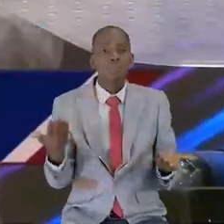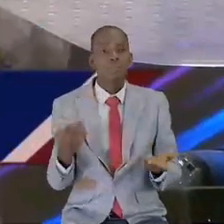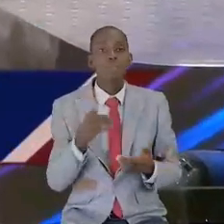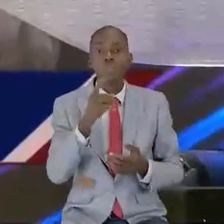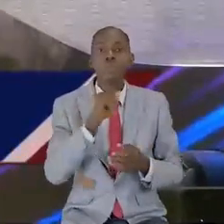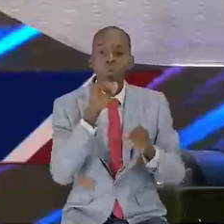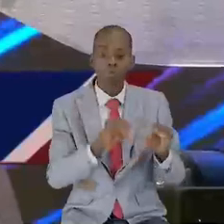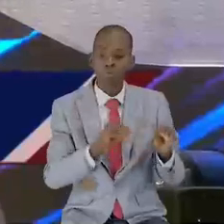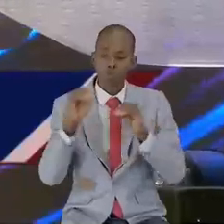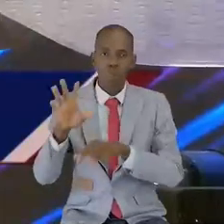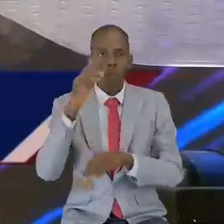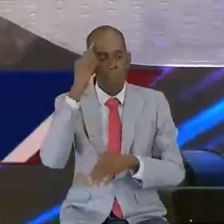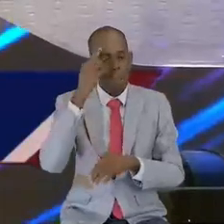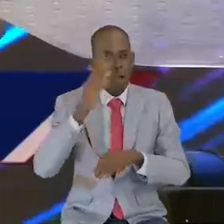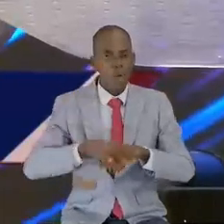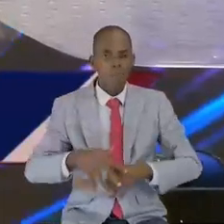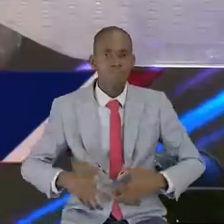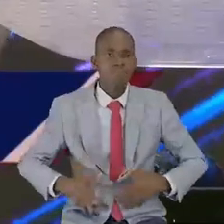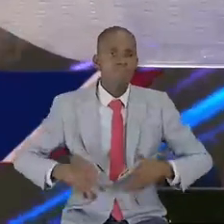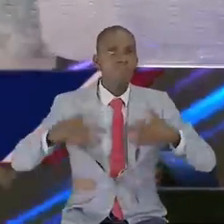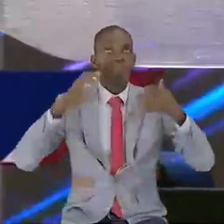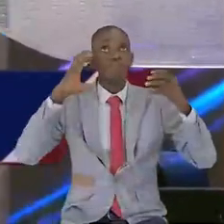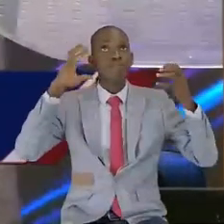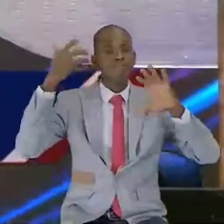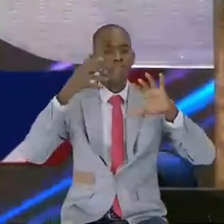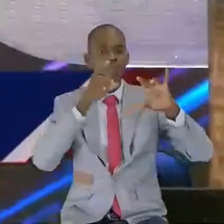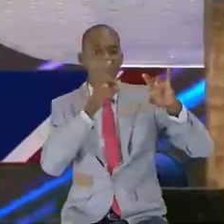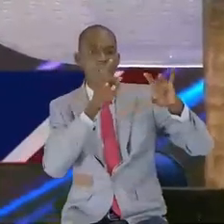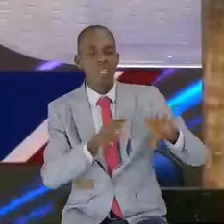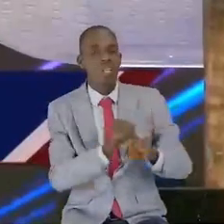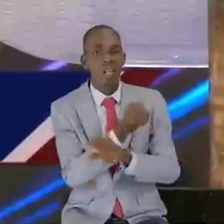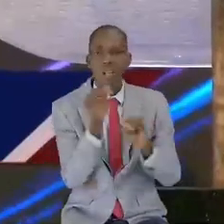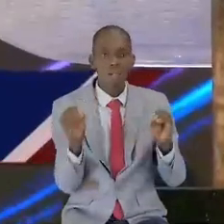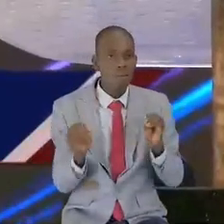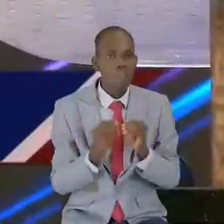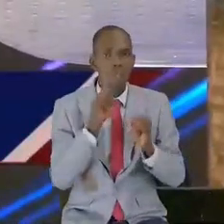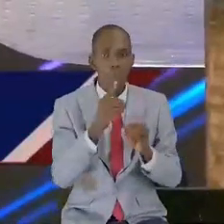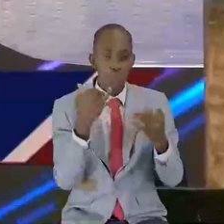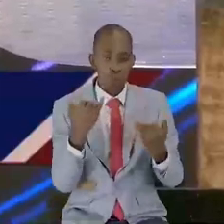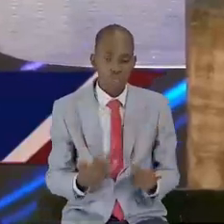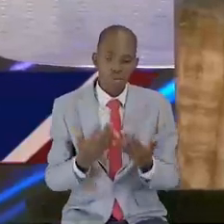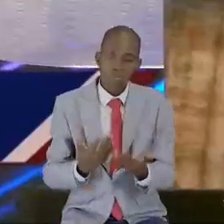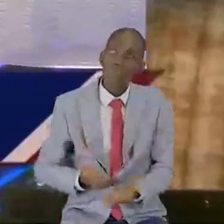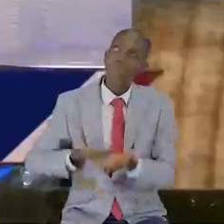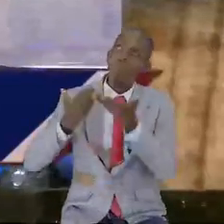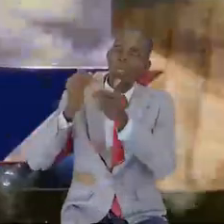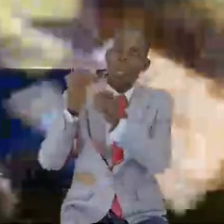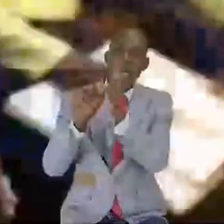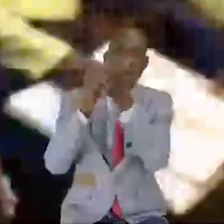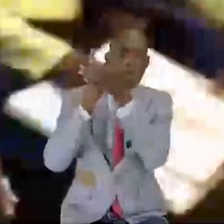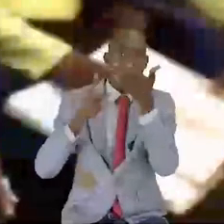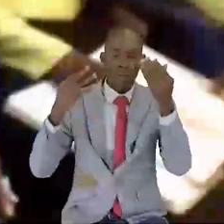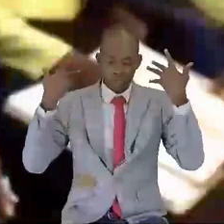Vous n'engagez pas votre esprit à la haine, à l'animosité. Non, vous offrez toute partie de